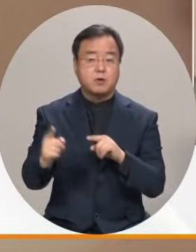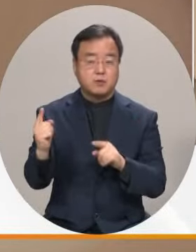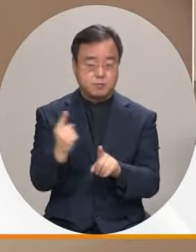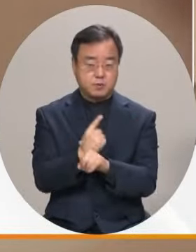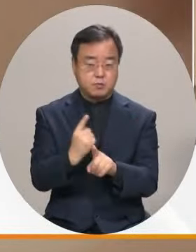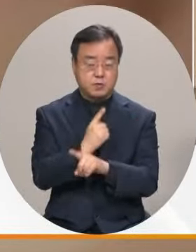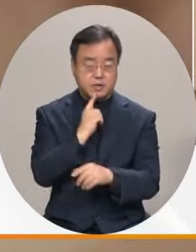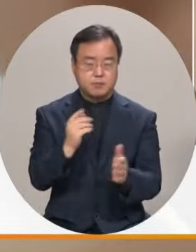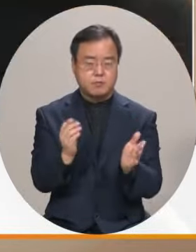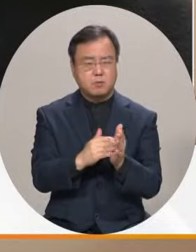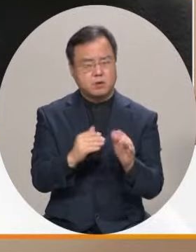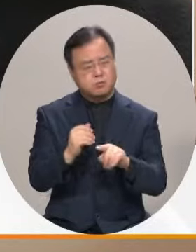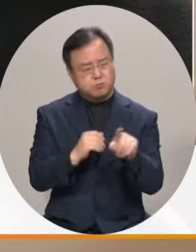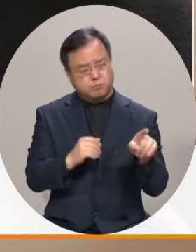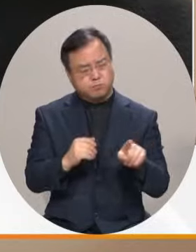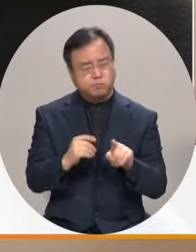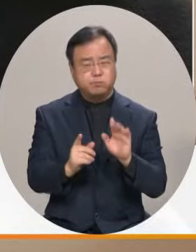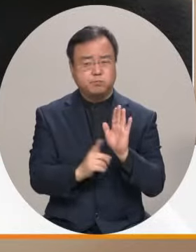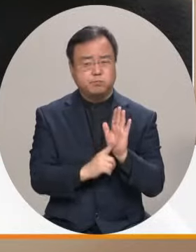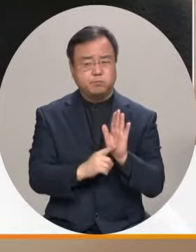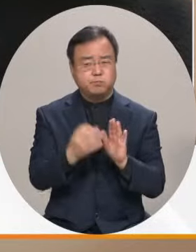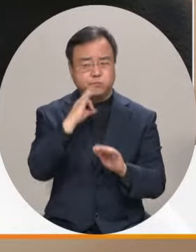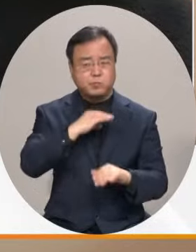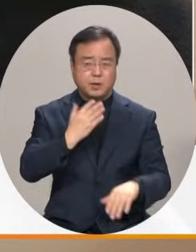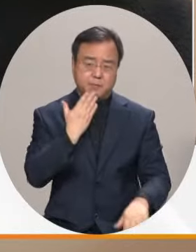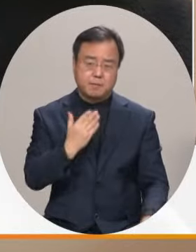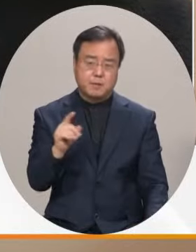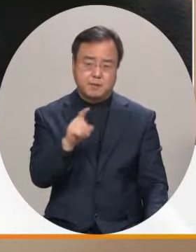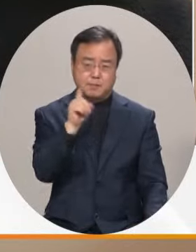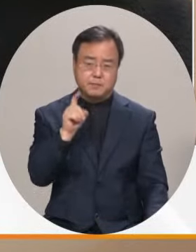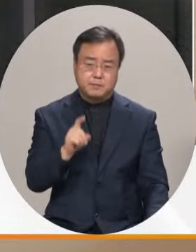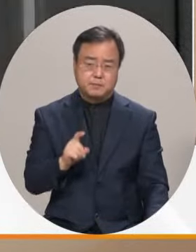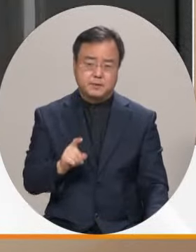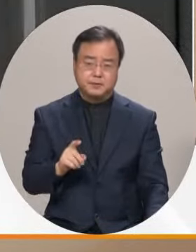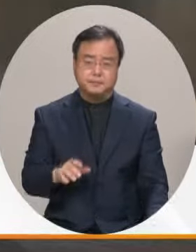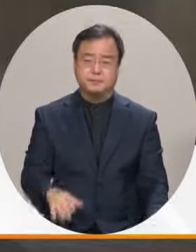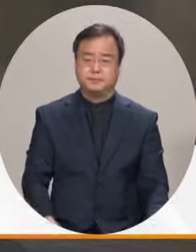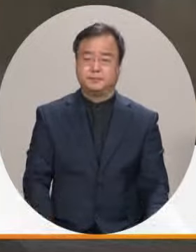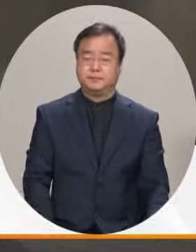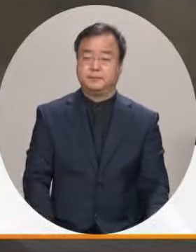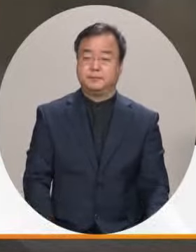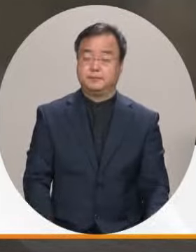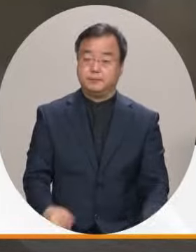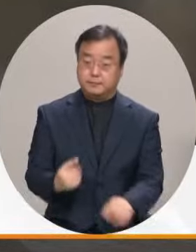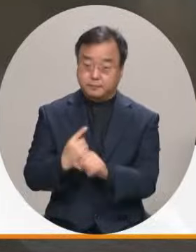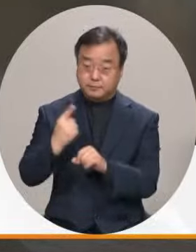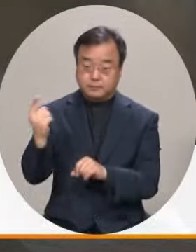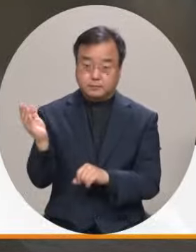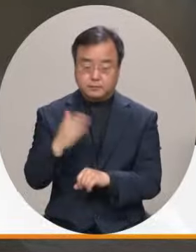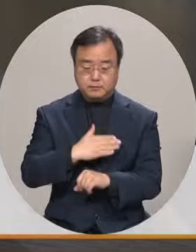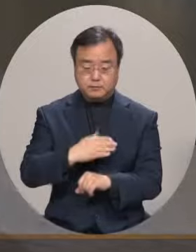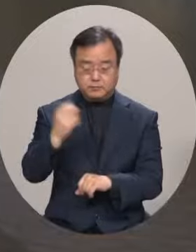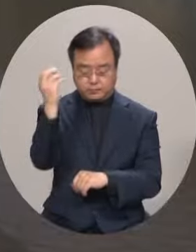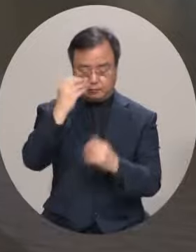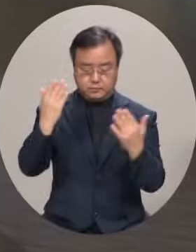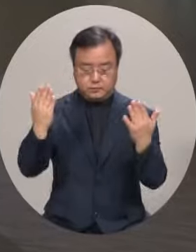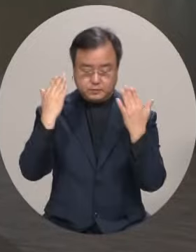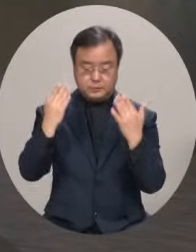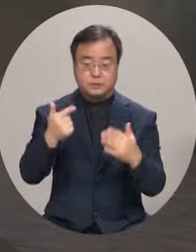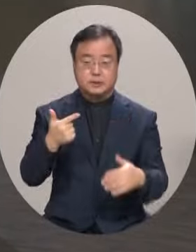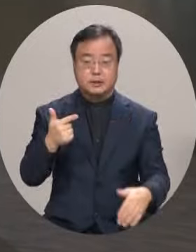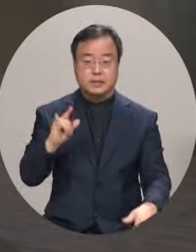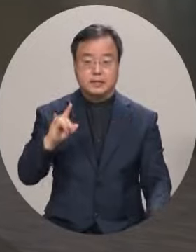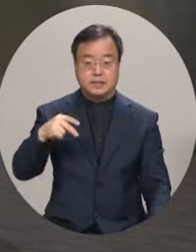조치들이 얼마나 효과가 있을지는 좀 지켜봐야 될 것 같습니다네이 내년부터 고교 내신 평가